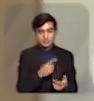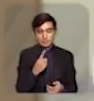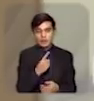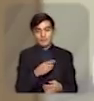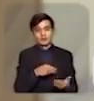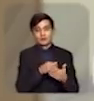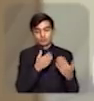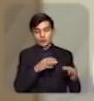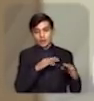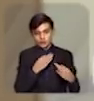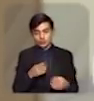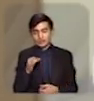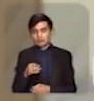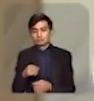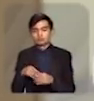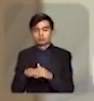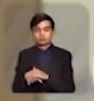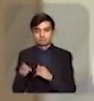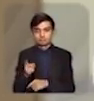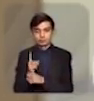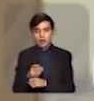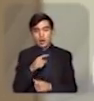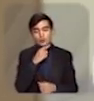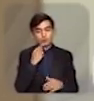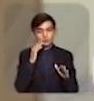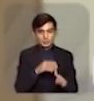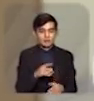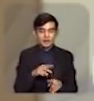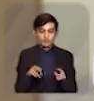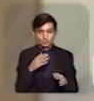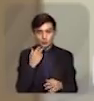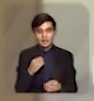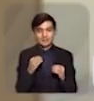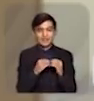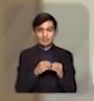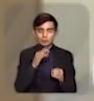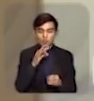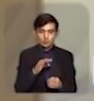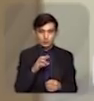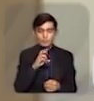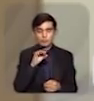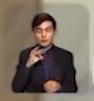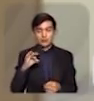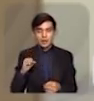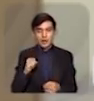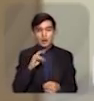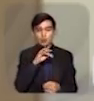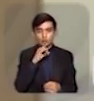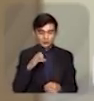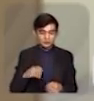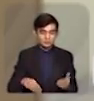Рұқсат алады, содан кейін уже балық аулайды. А Ресейде олай емес. Мысалы, Ресейде 10%-ын биоресурс 10%-ын төлейді.